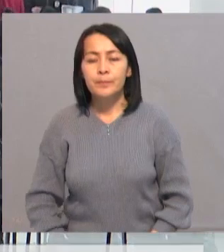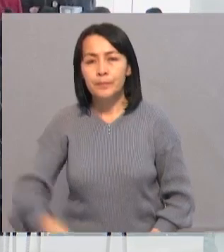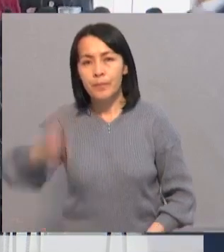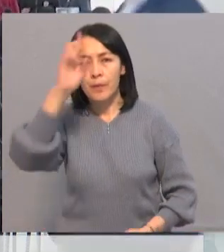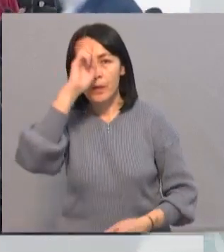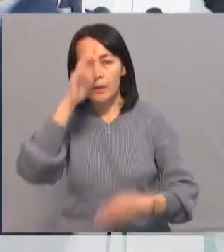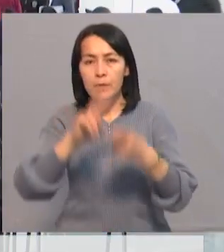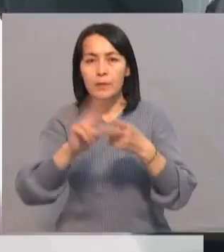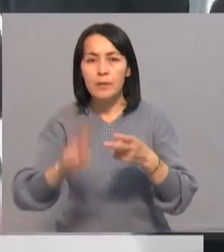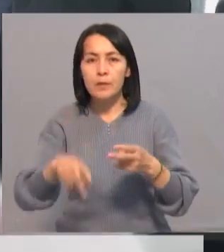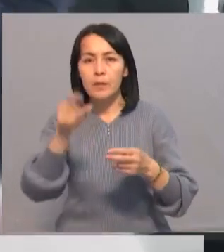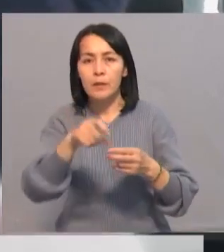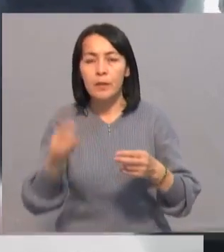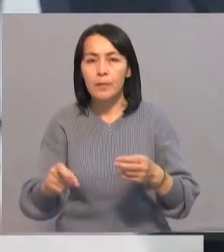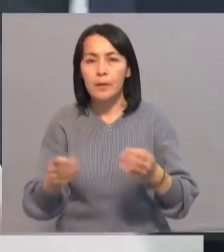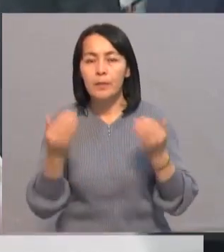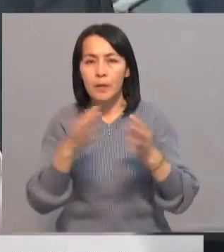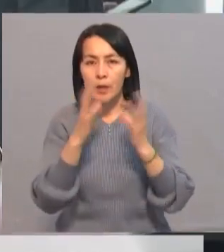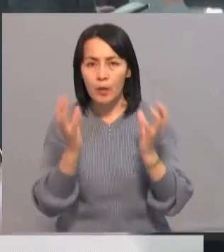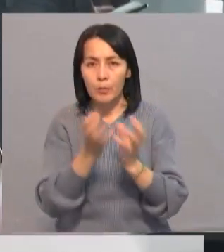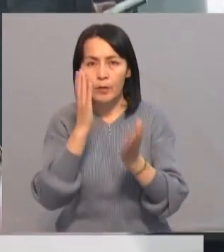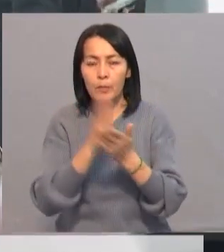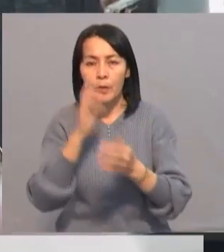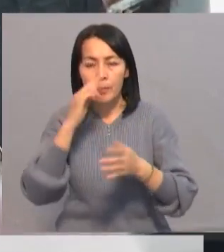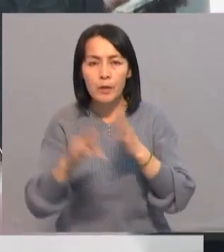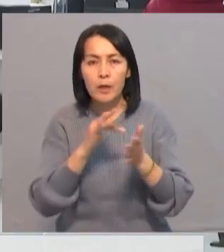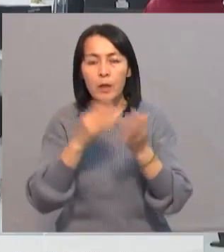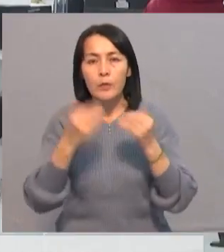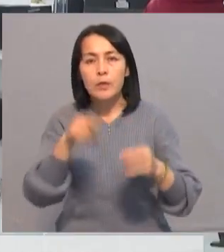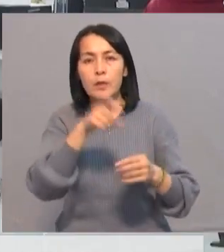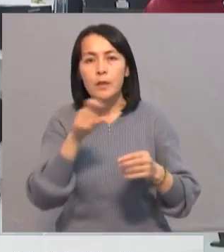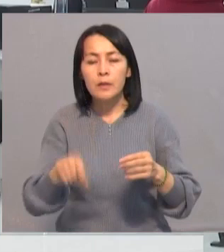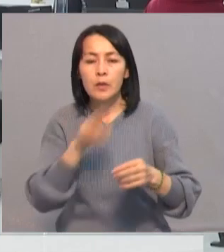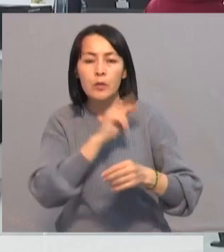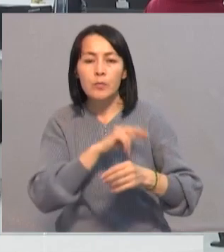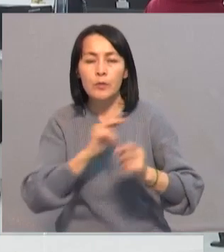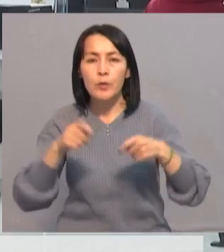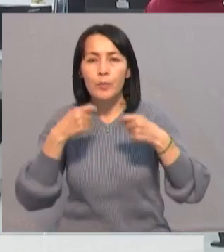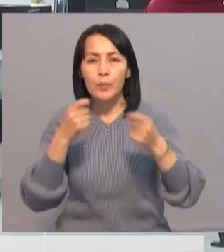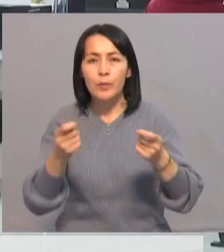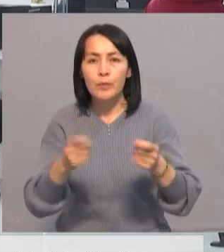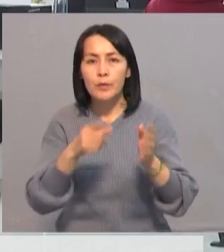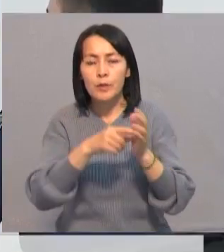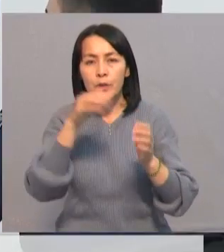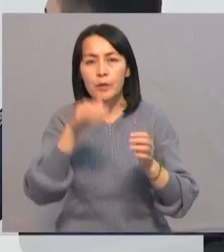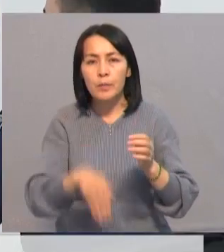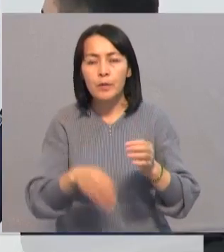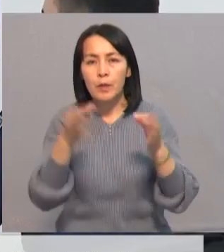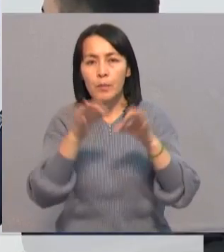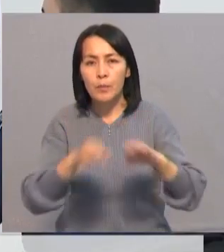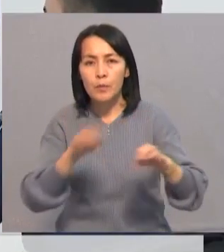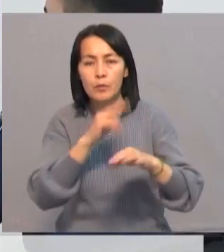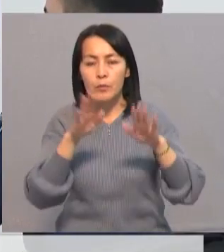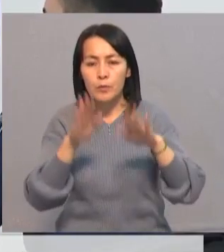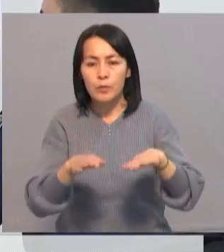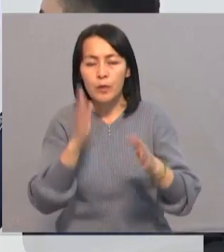Еліміз сотты болғандарды назардан тыс қалдырған емес. Шымкентте осындай азаматтарды еңбекпен қамту үшін 7000-нан астам бос жұмыс